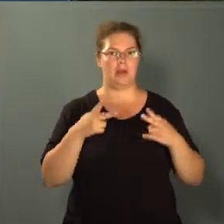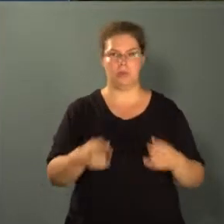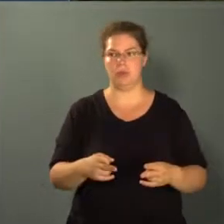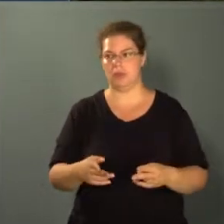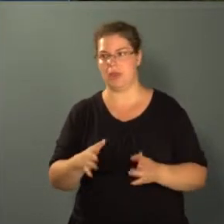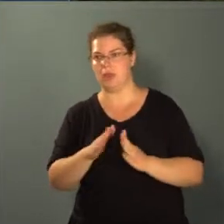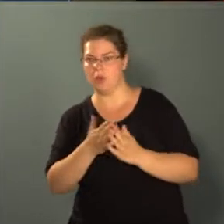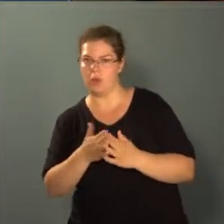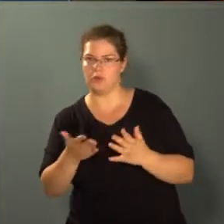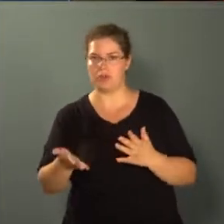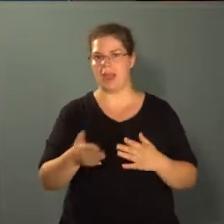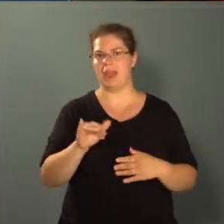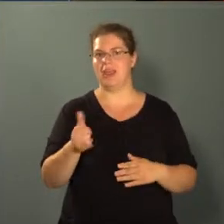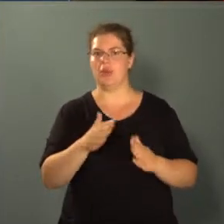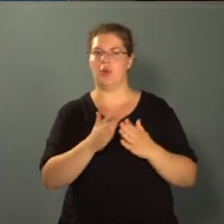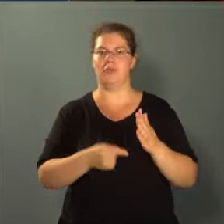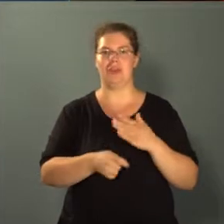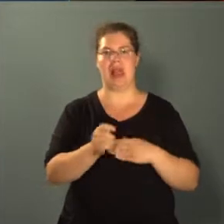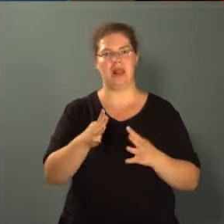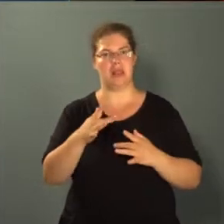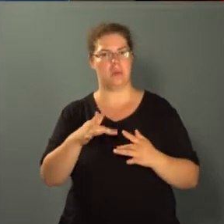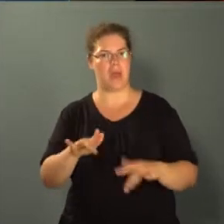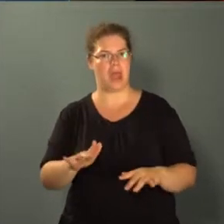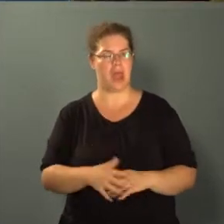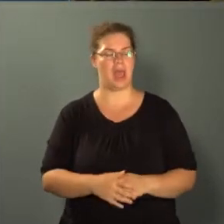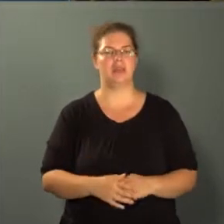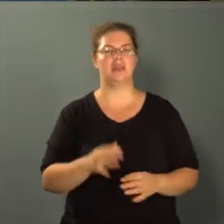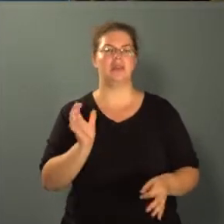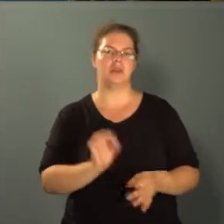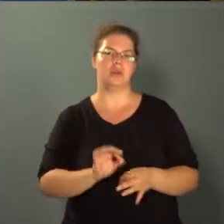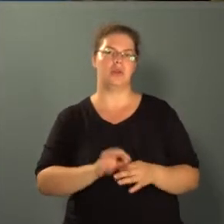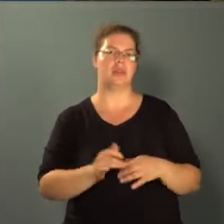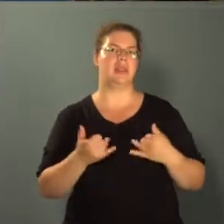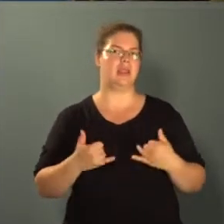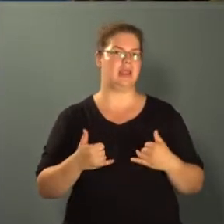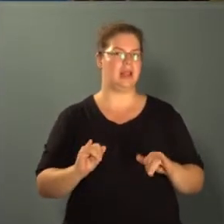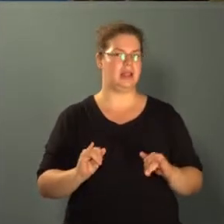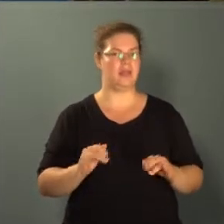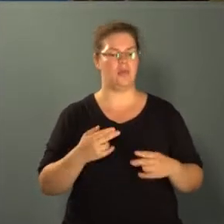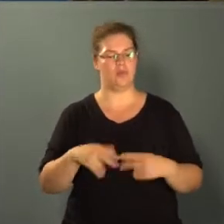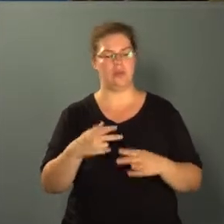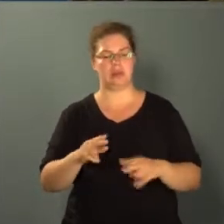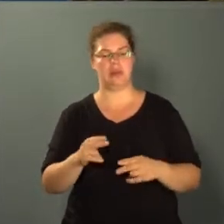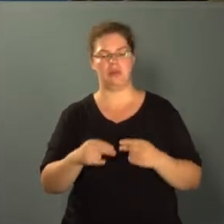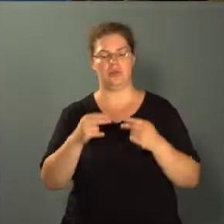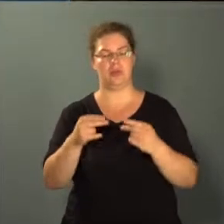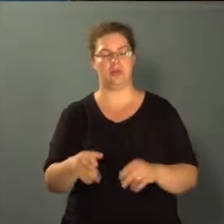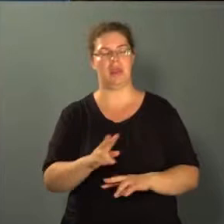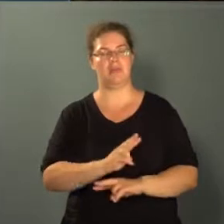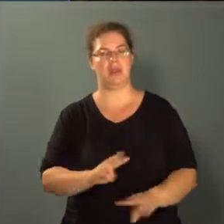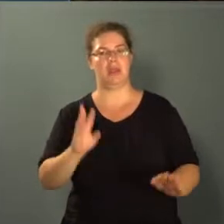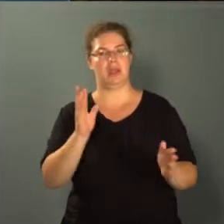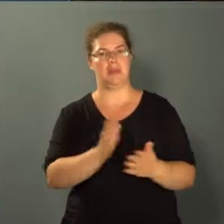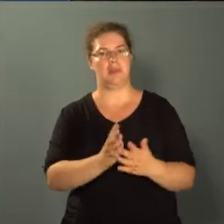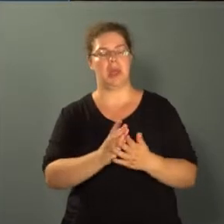utcai könyvtár, illetve könyvlelőhely története elindult, folytatása következik.